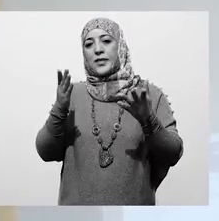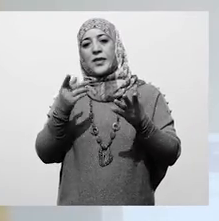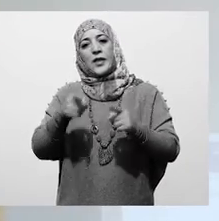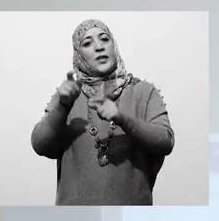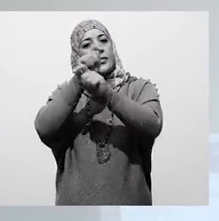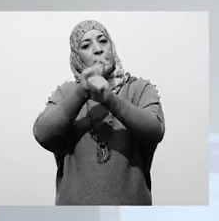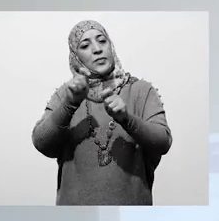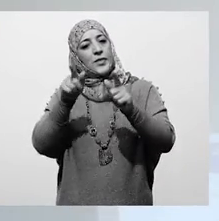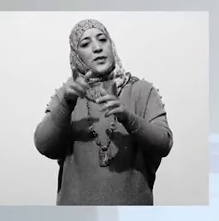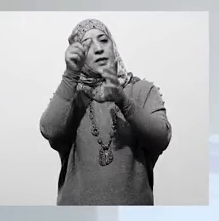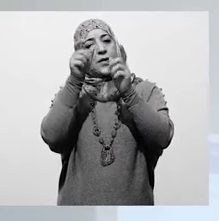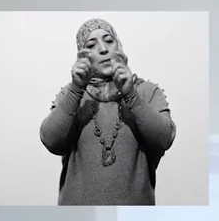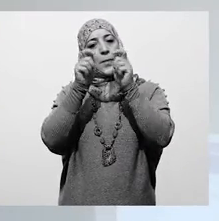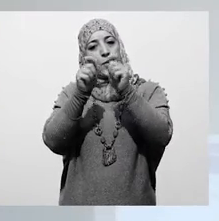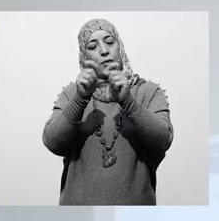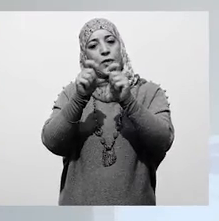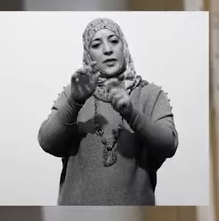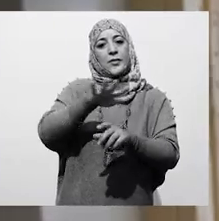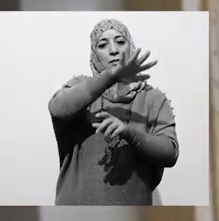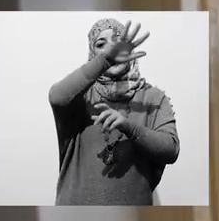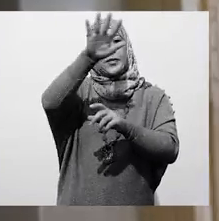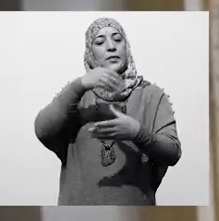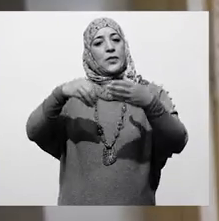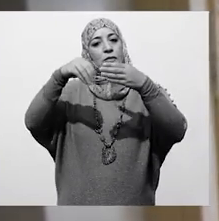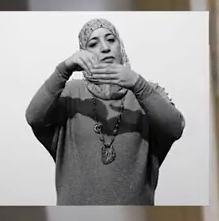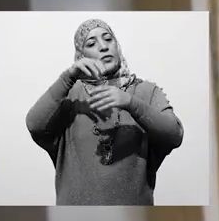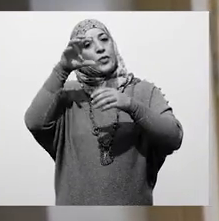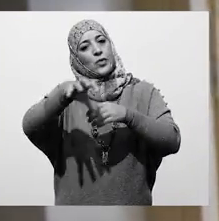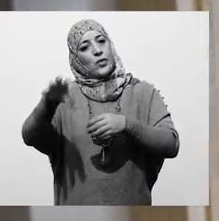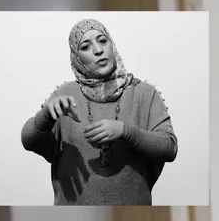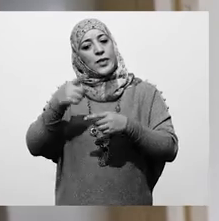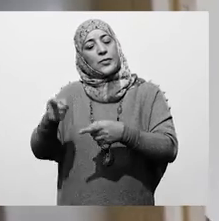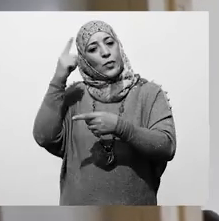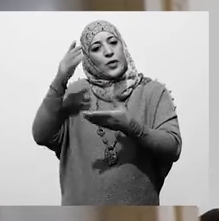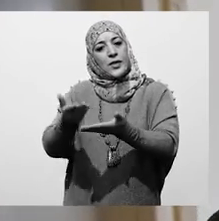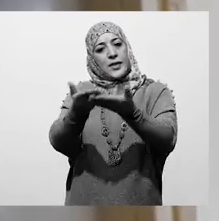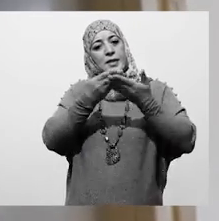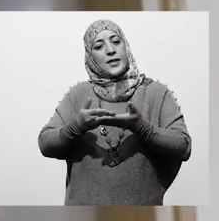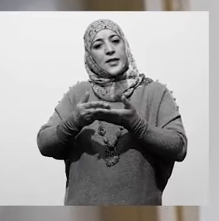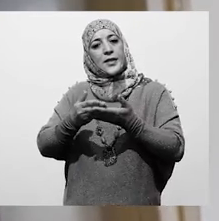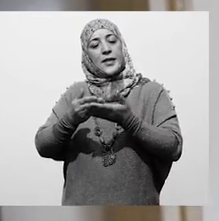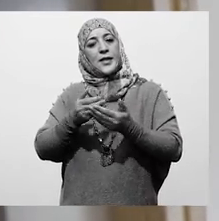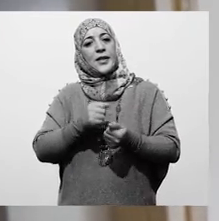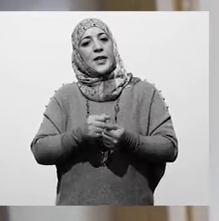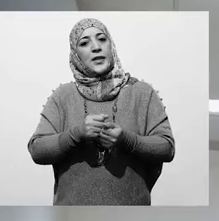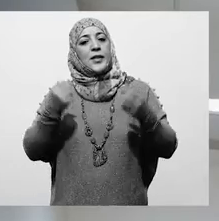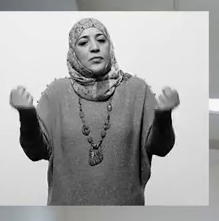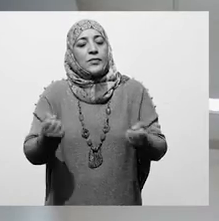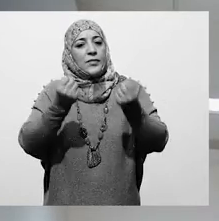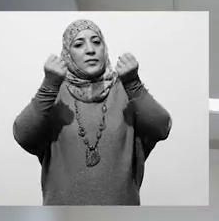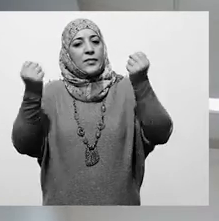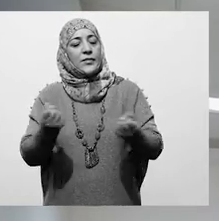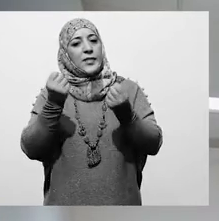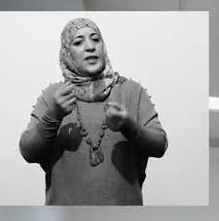l'élaboration de la politique publique locale et qu'il est justement à positionner les activités